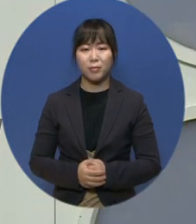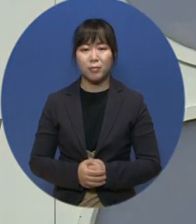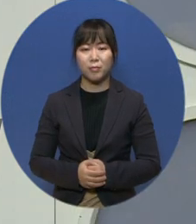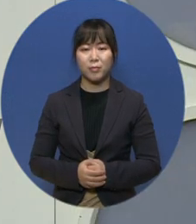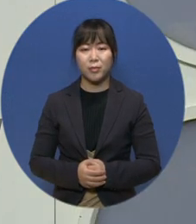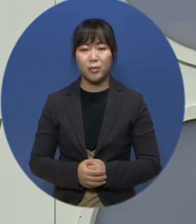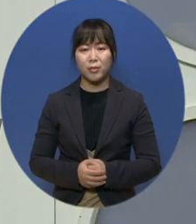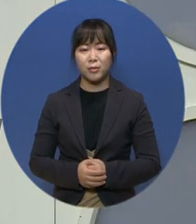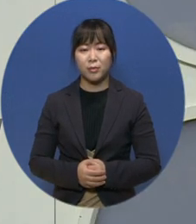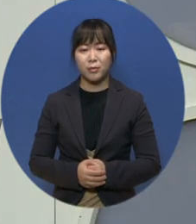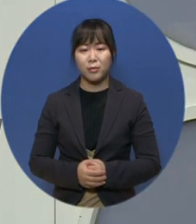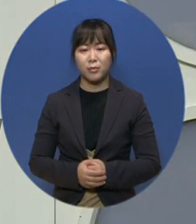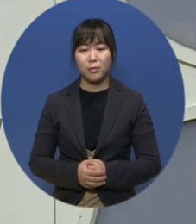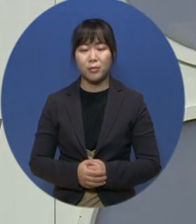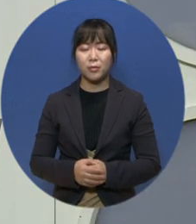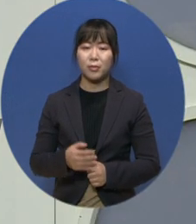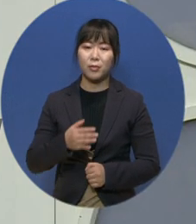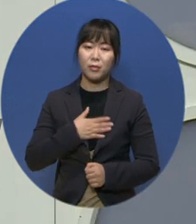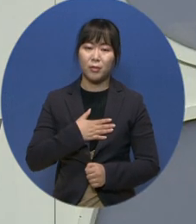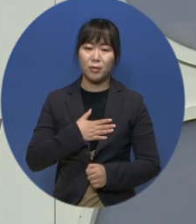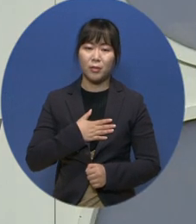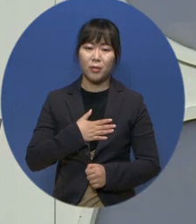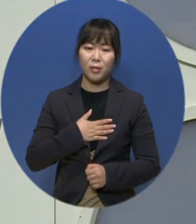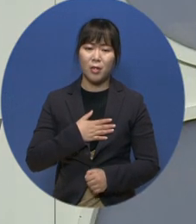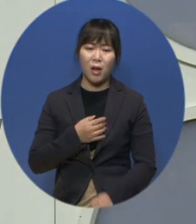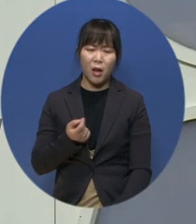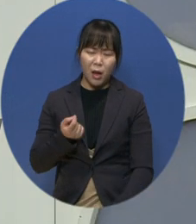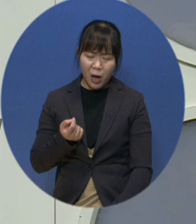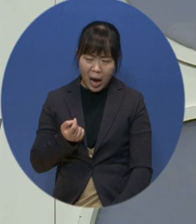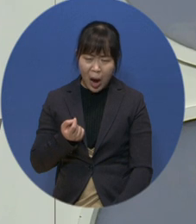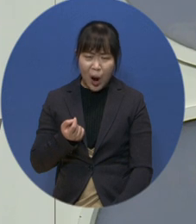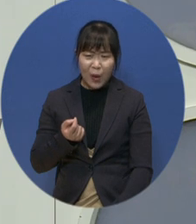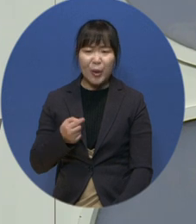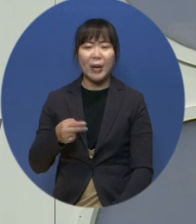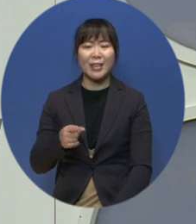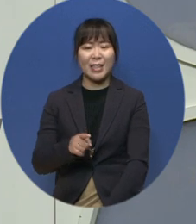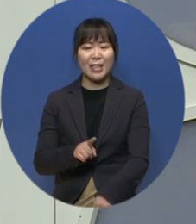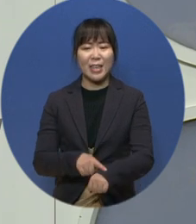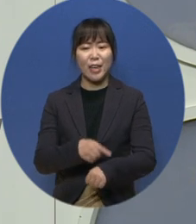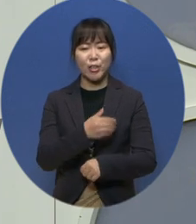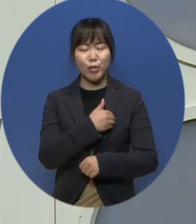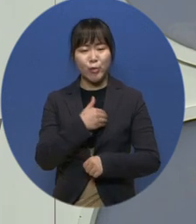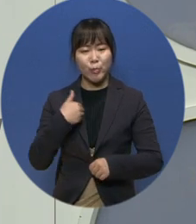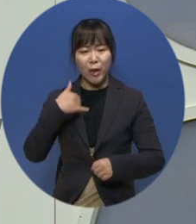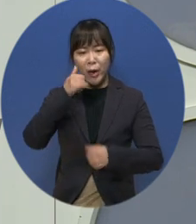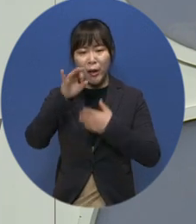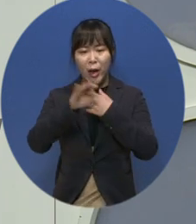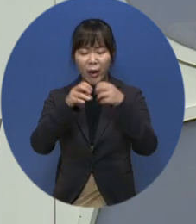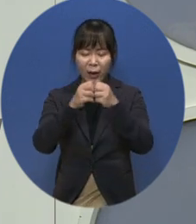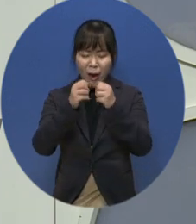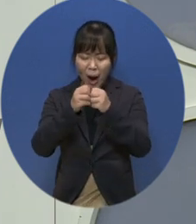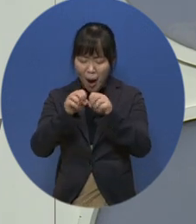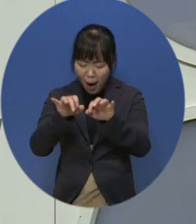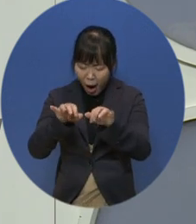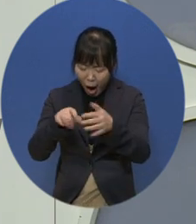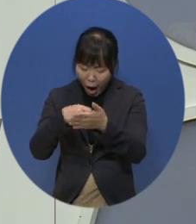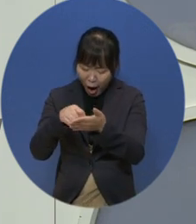다음에 저는 그 조금이라도 시간이 있으면 글 쓰는 작업은 계속 하고